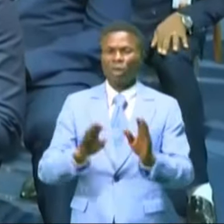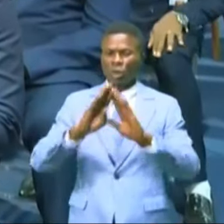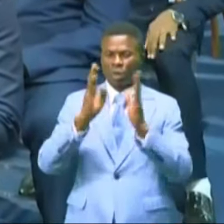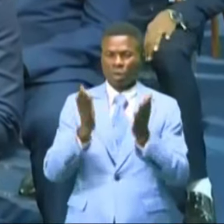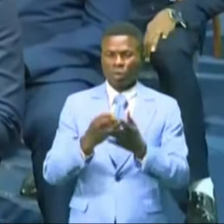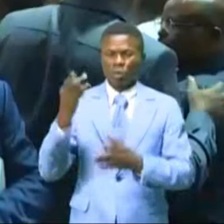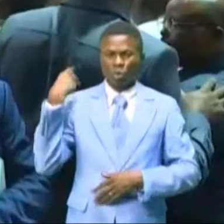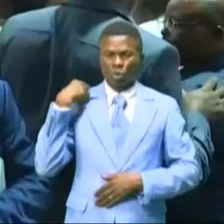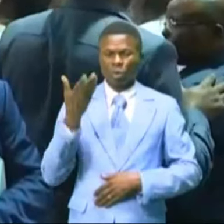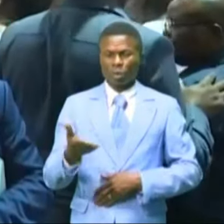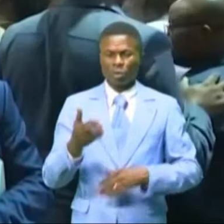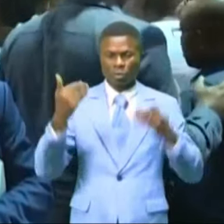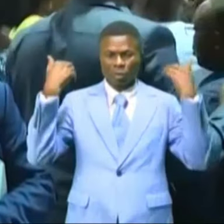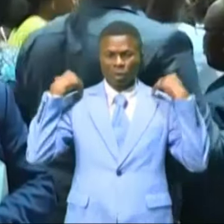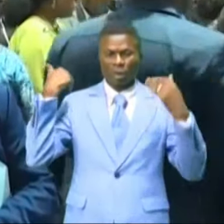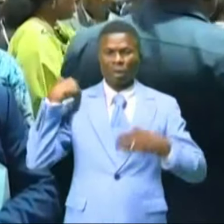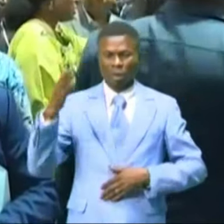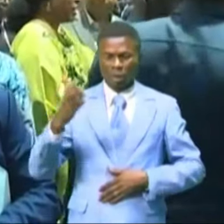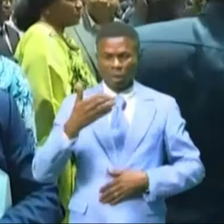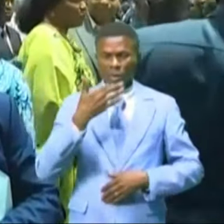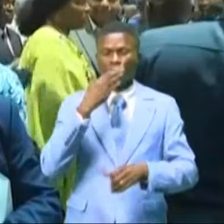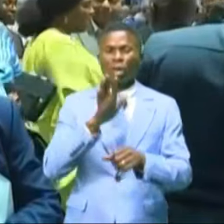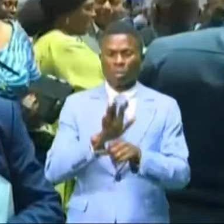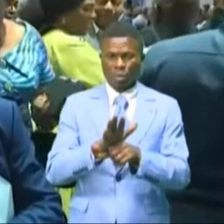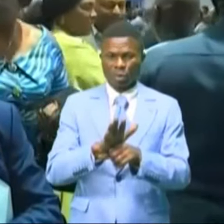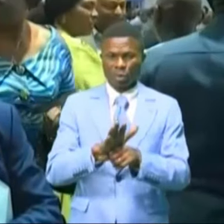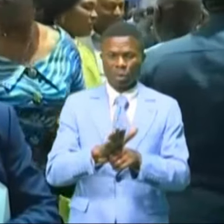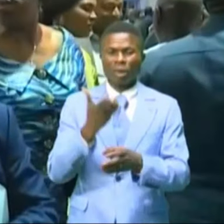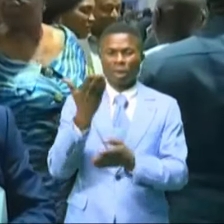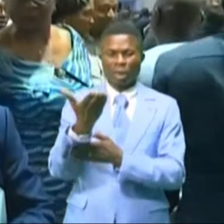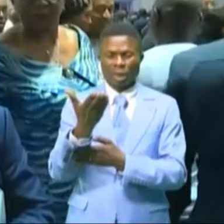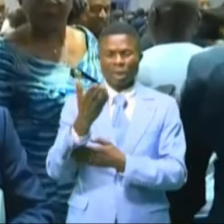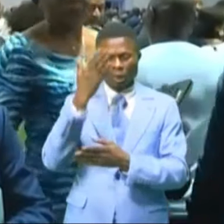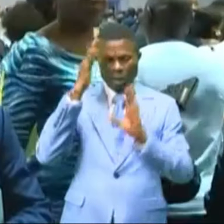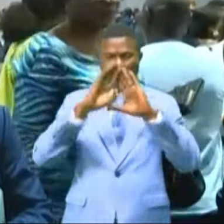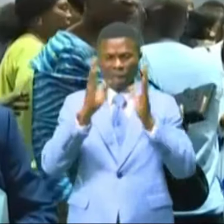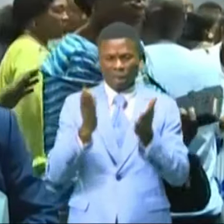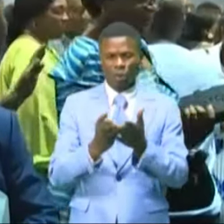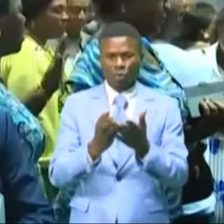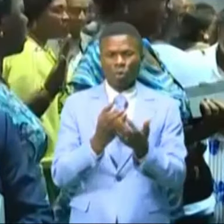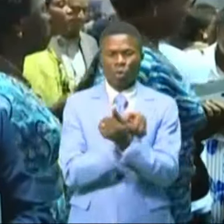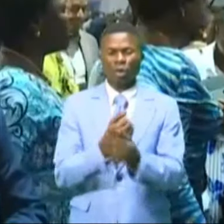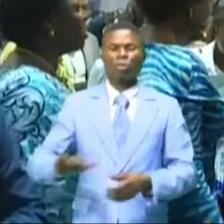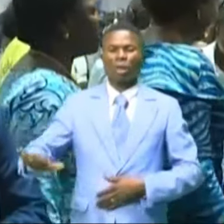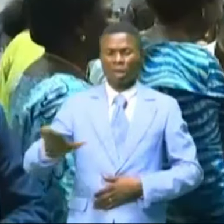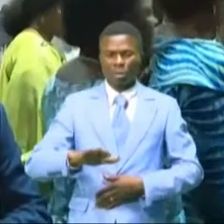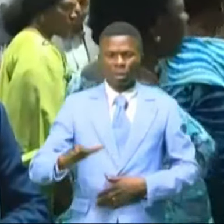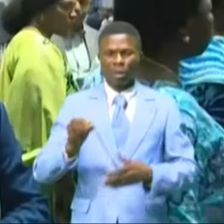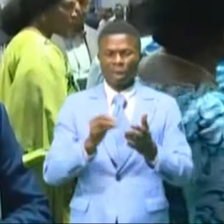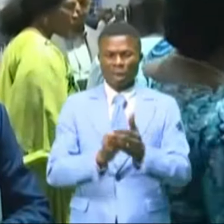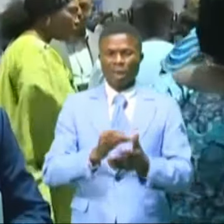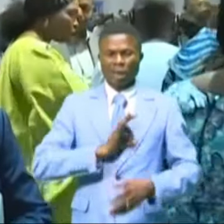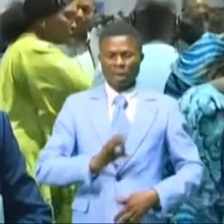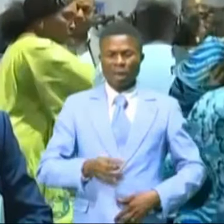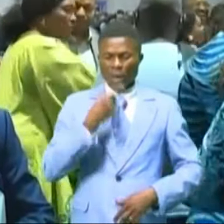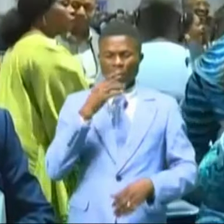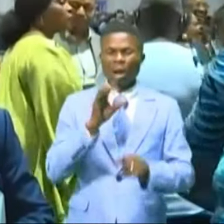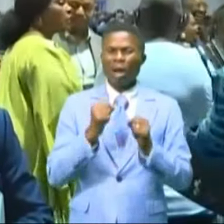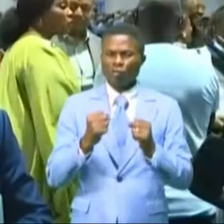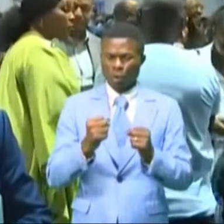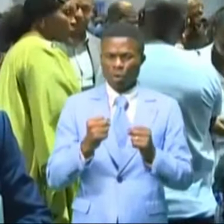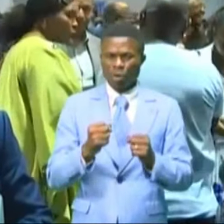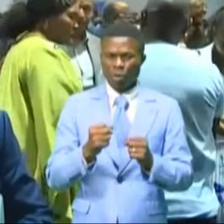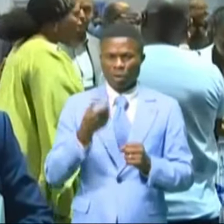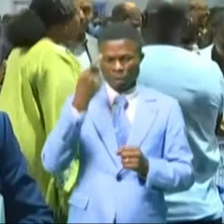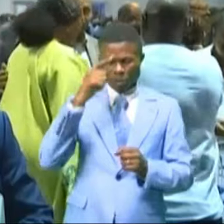politique. Le chef de l'État a tenu à rassurer, appeler à l'éveil des consciences. Il a essayé également d'insister pour